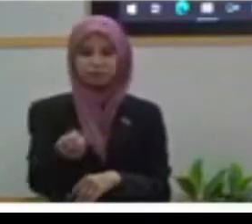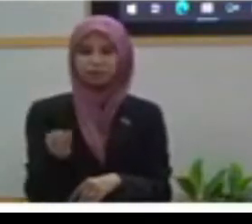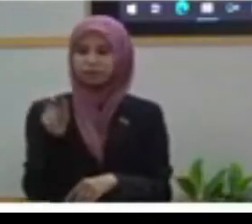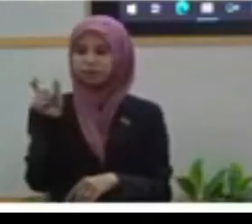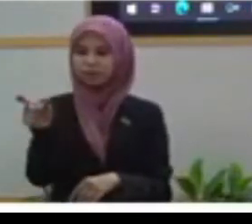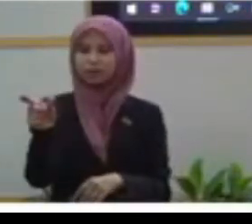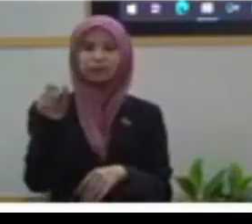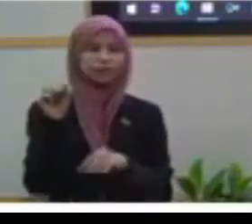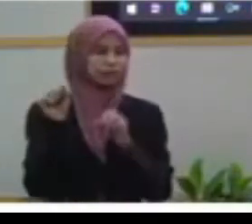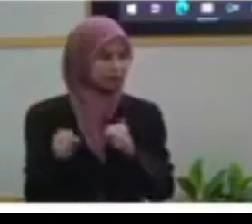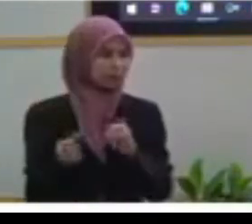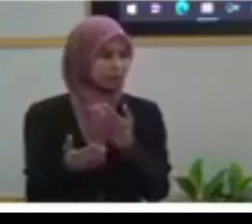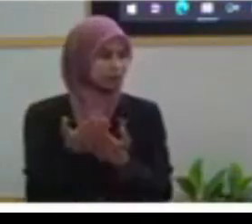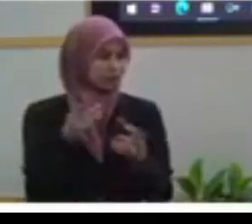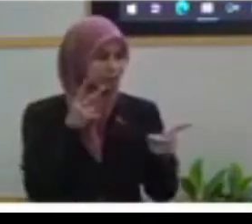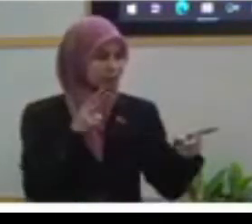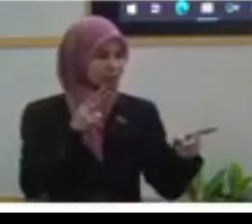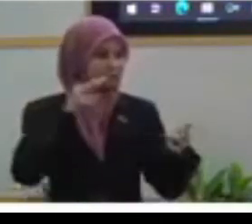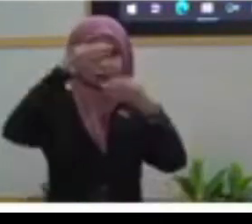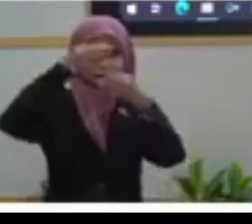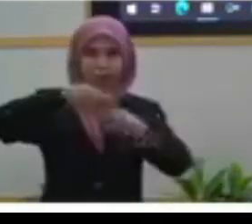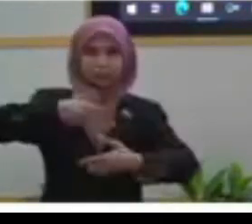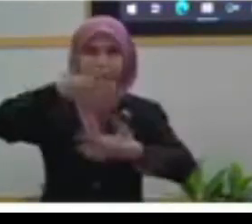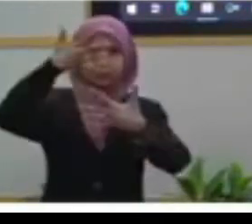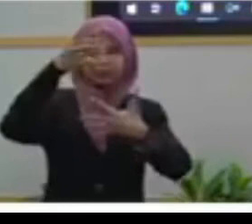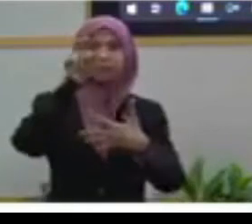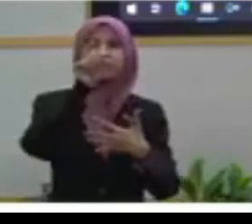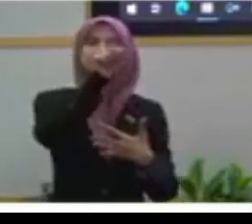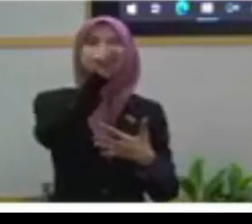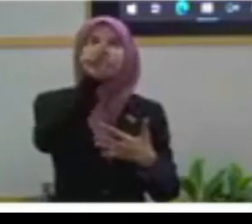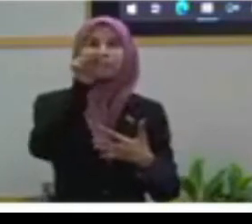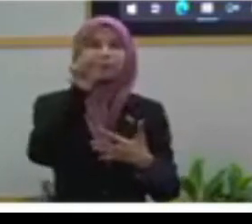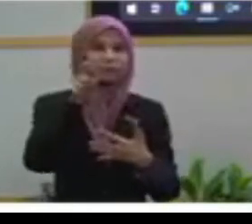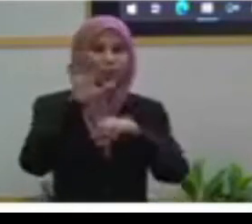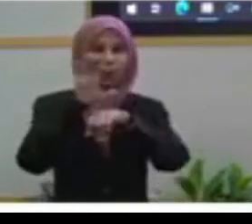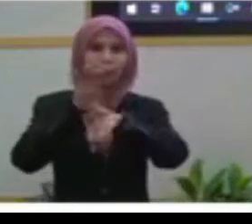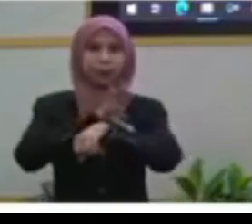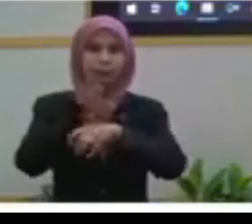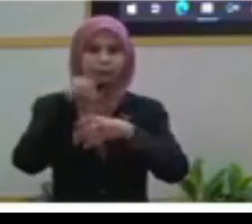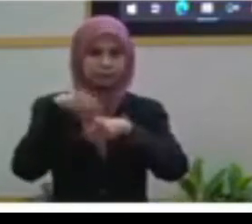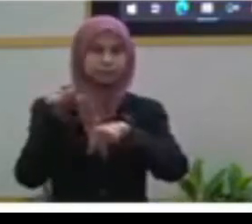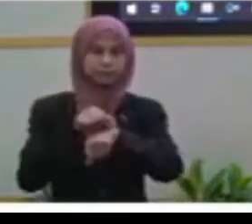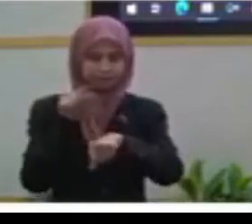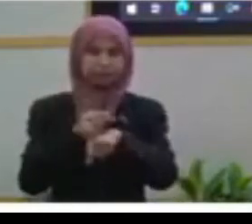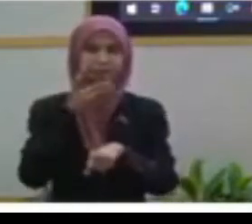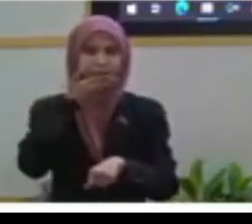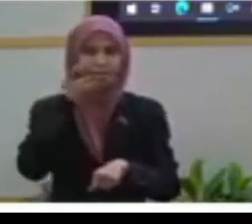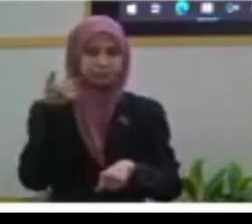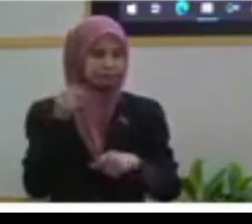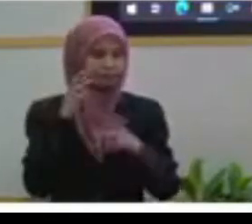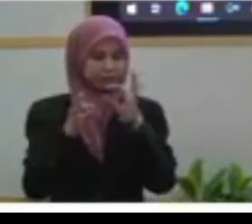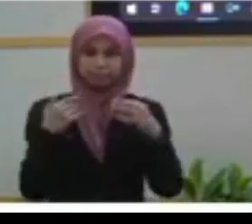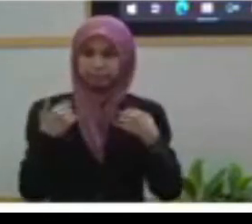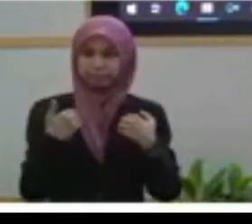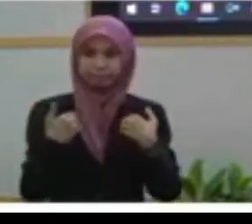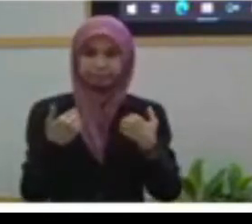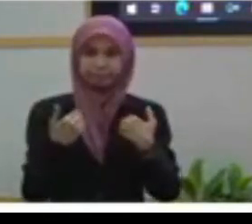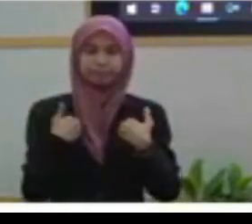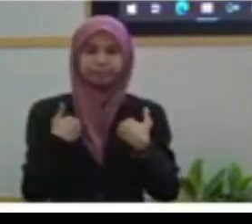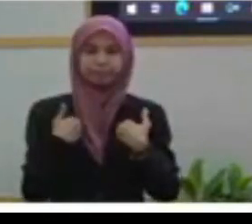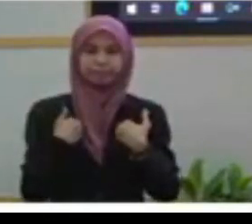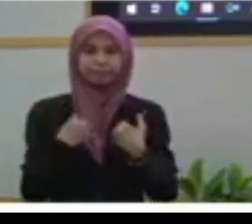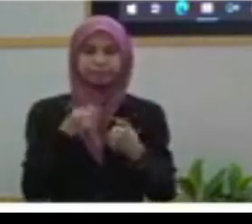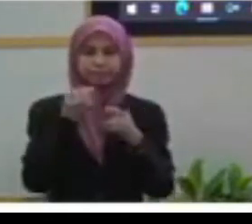ada folder gambar. So ambil daripada folder gambar ni. Kalau kita ada folder kad OKU, klik pada folder kad